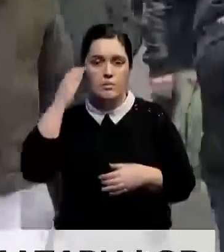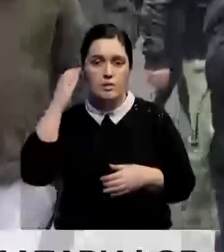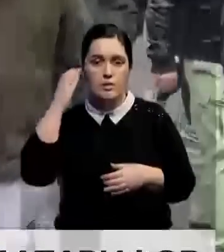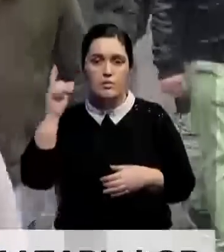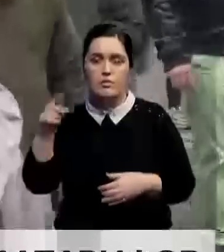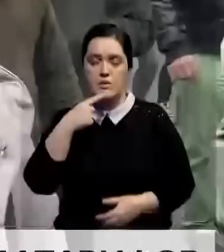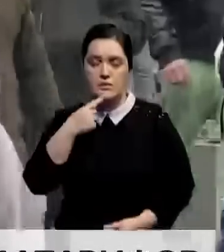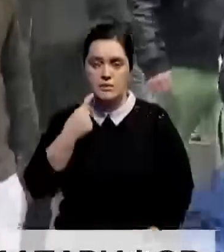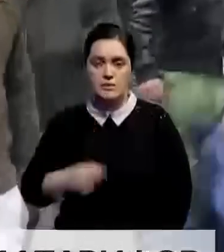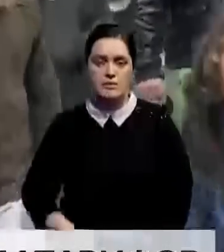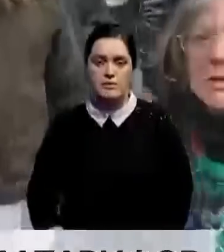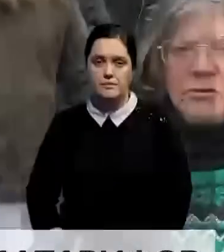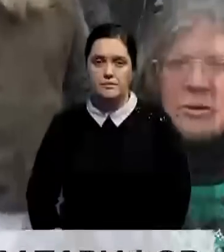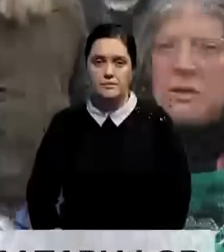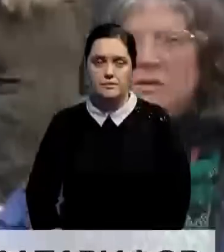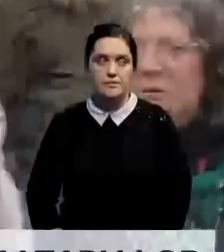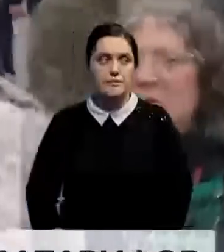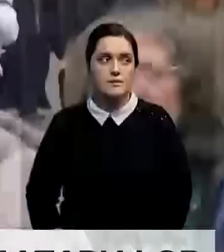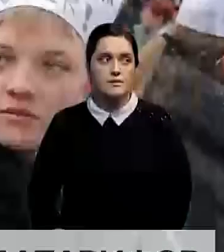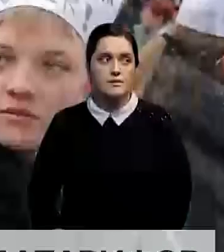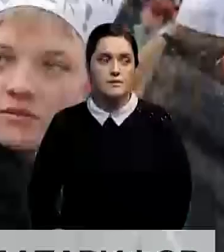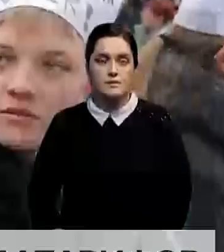что они нам рассказали.